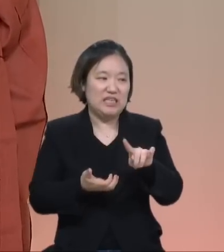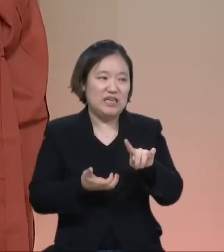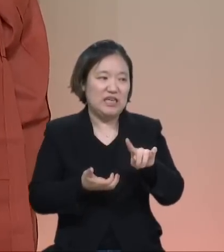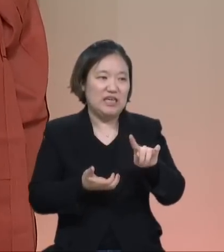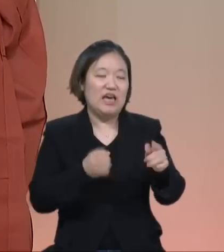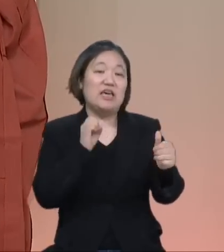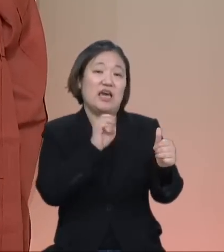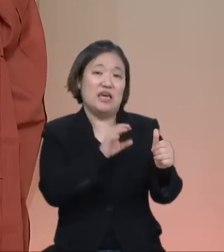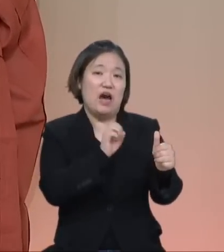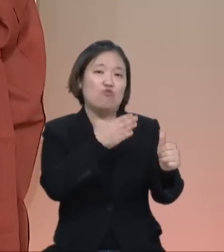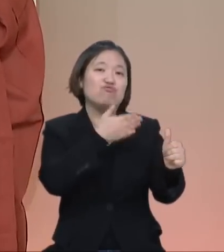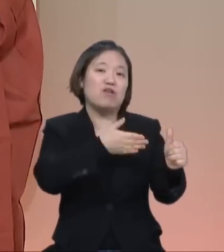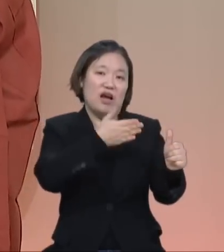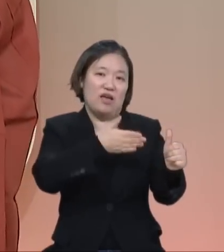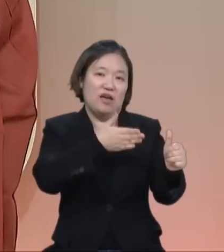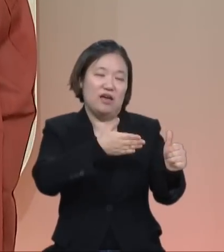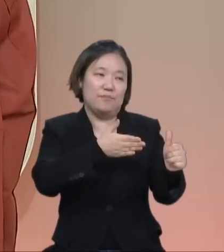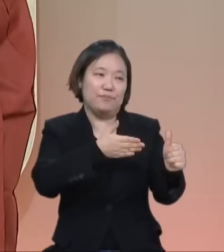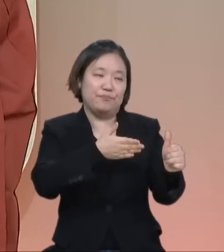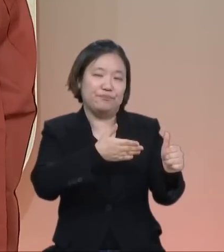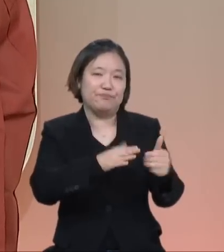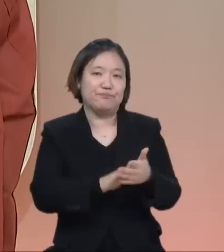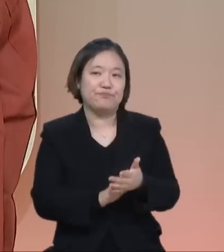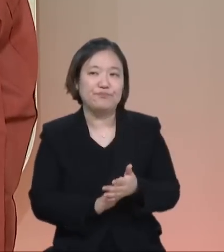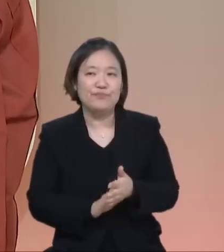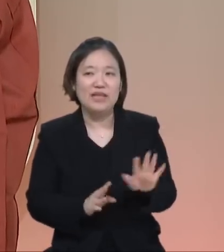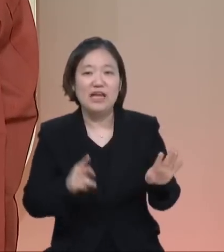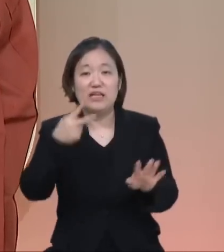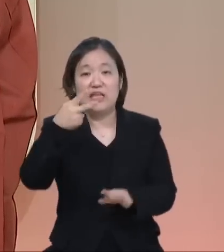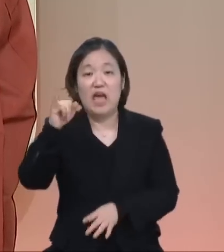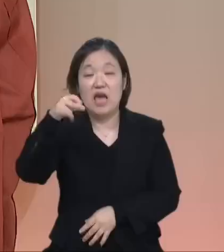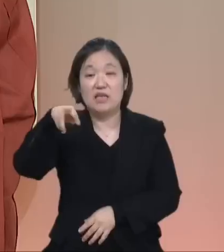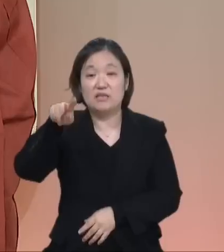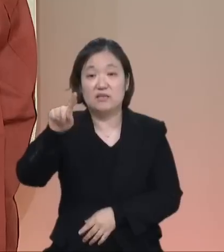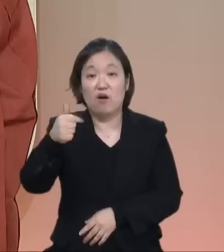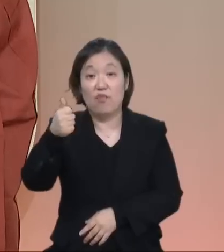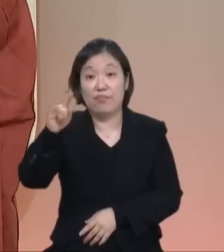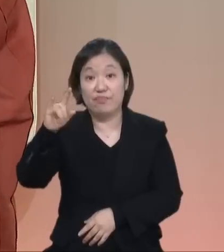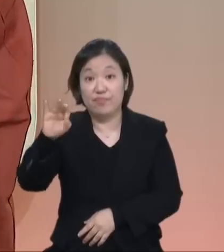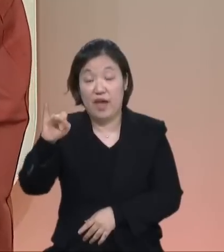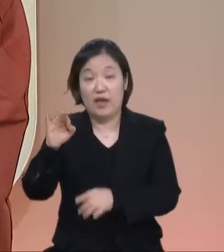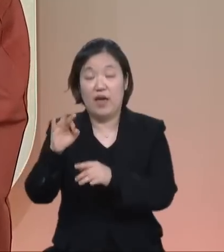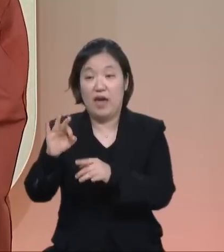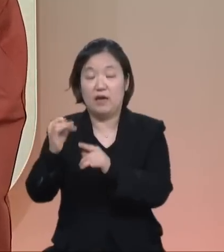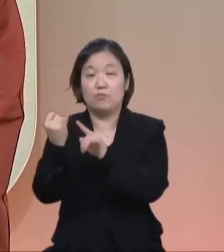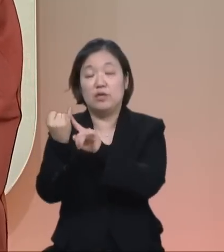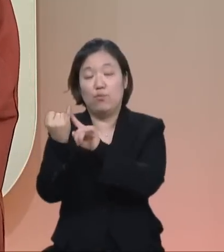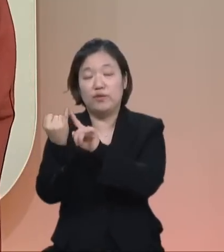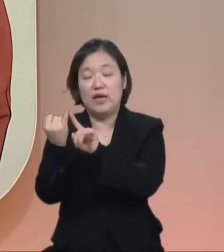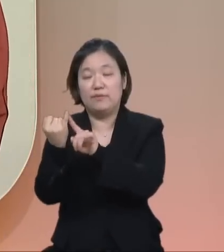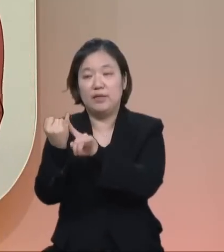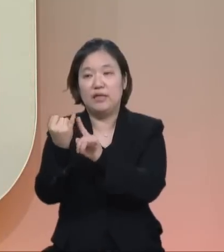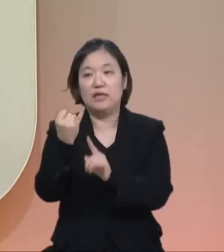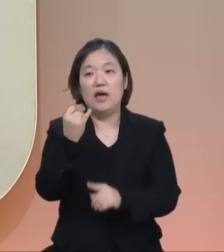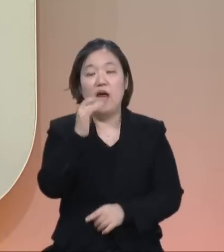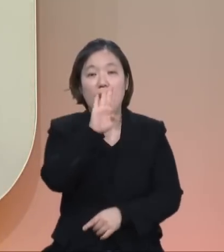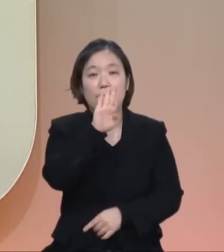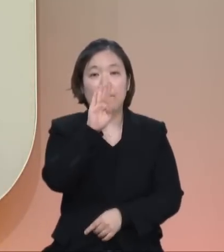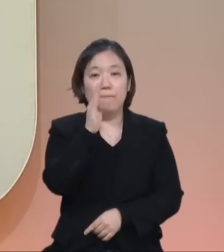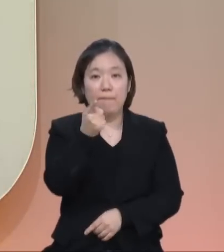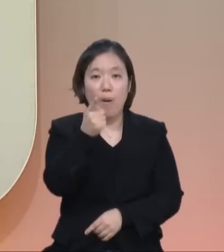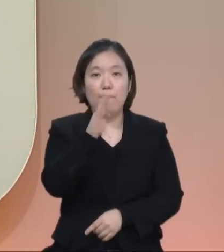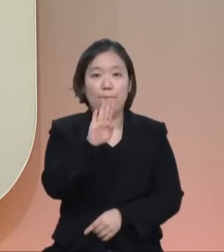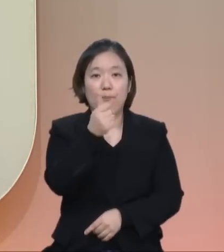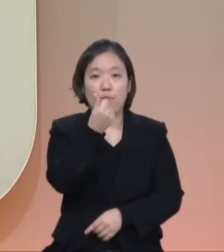놓고 또 이런 부탁을 했대요 그 대선 행보살님이 이렇게 법화경 사경을 많이 하셨나 봐요 평소에 그